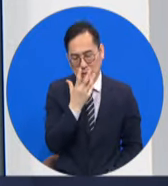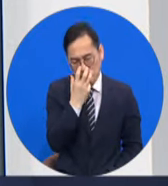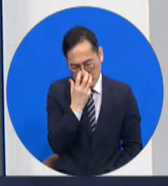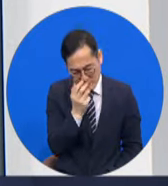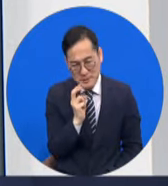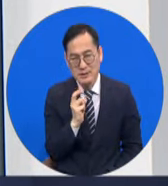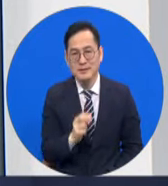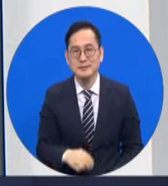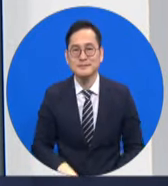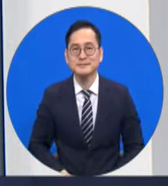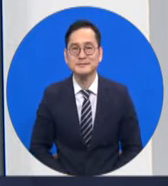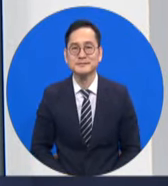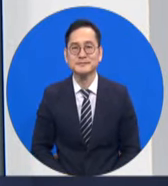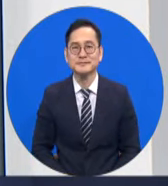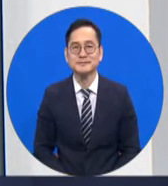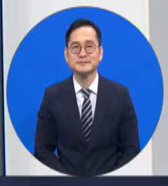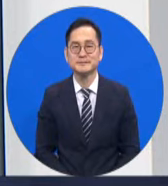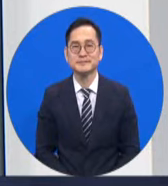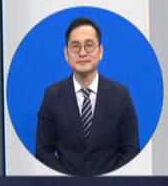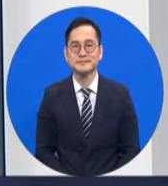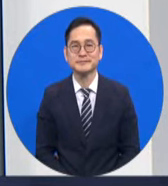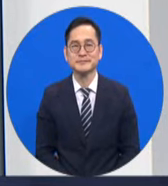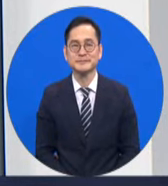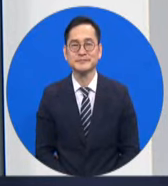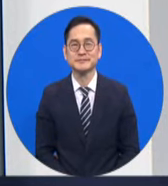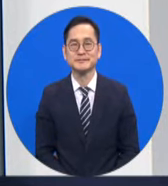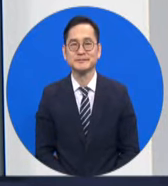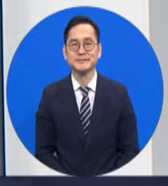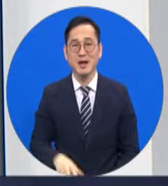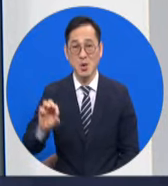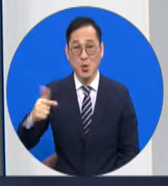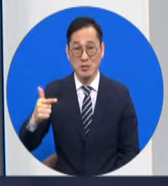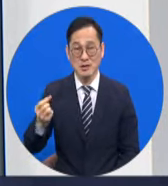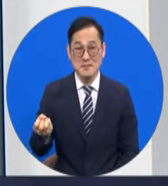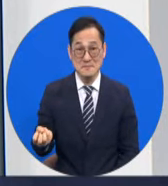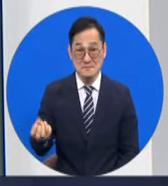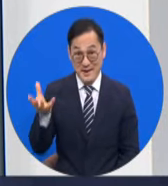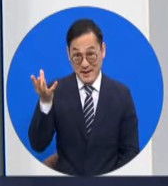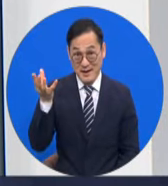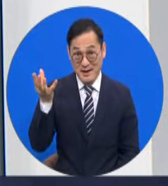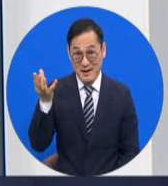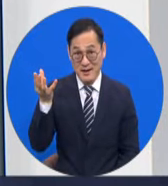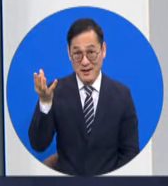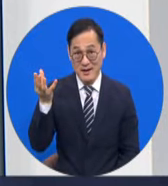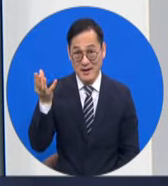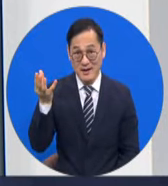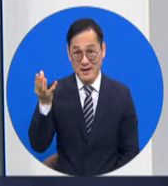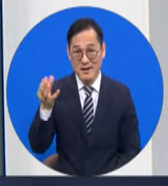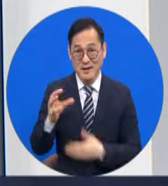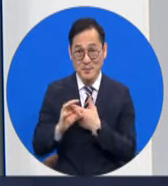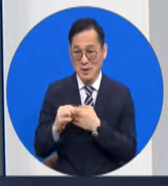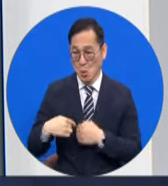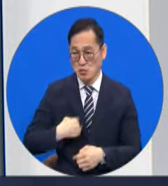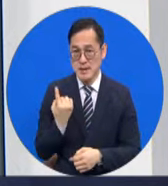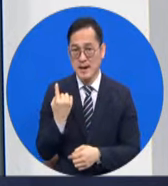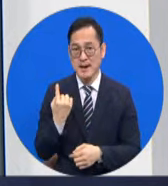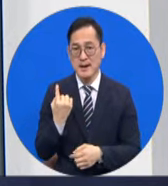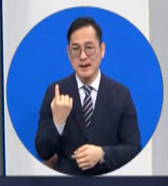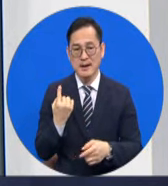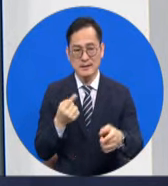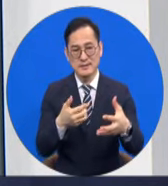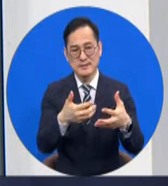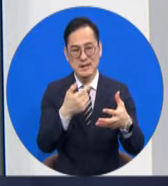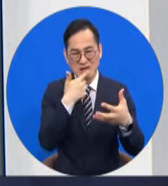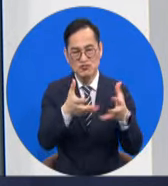거니까 그렇기 때문에 만약에 원희룡 후보가 진짜로 승리를 한다라고 하면은 혈혈단신으로 적진에